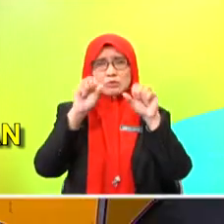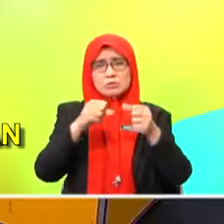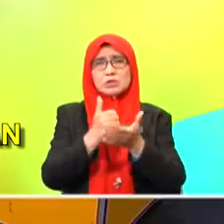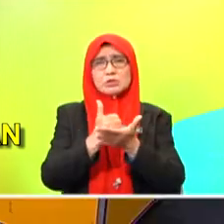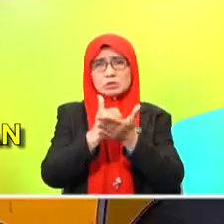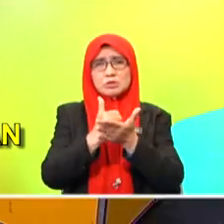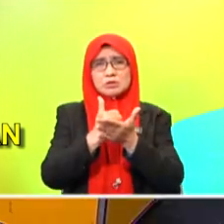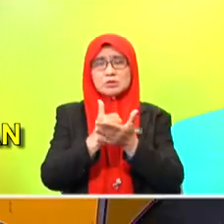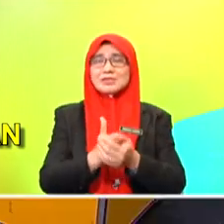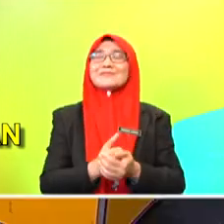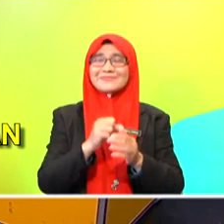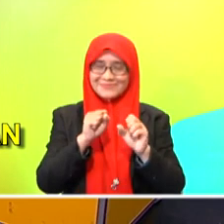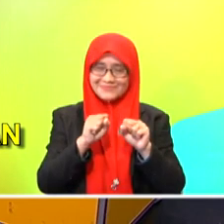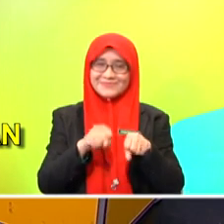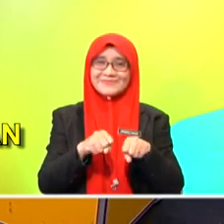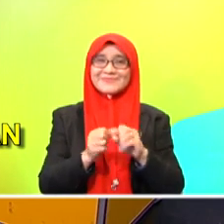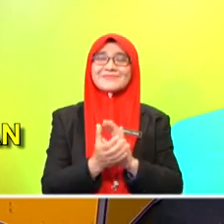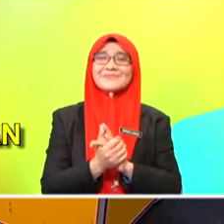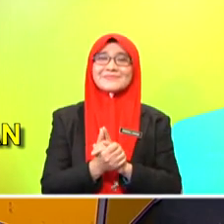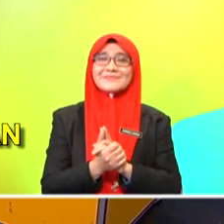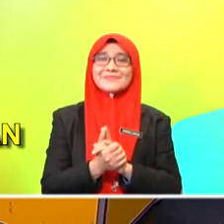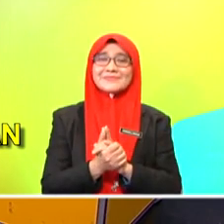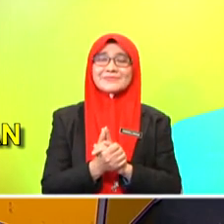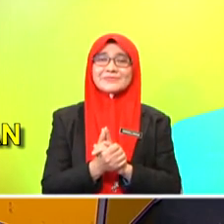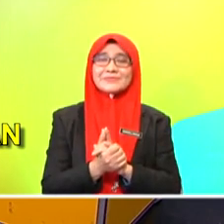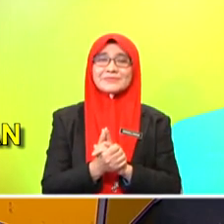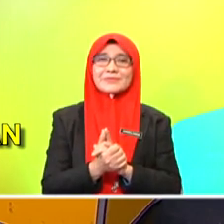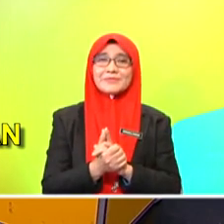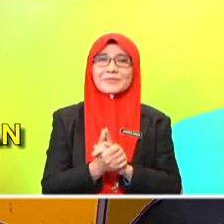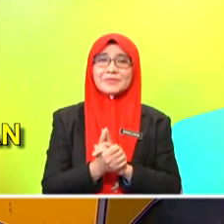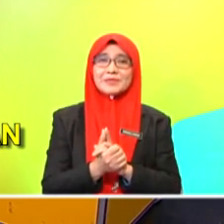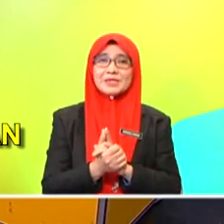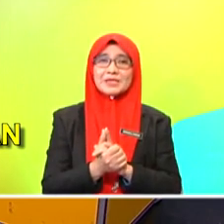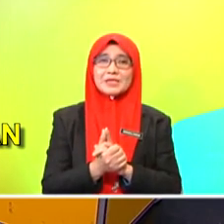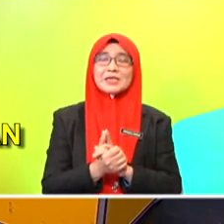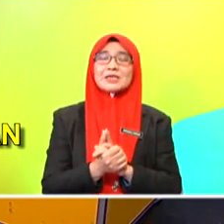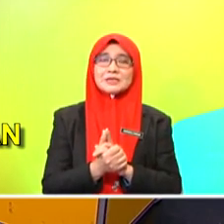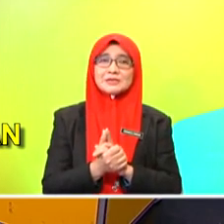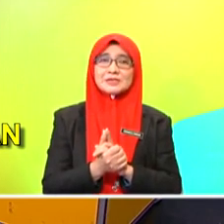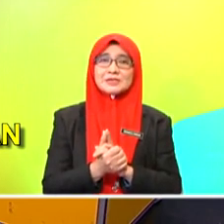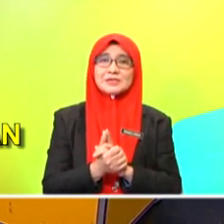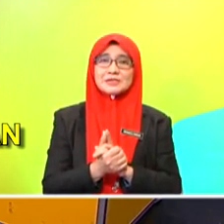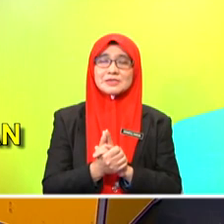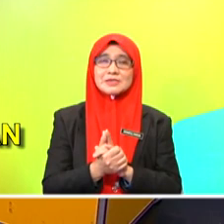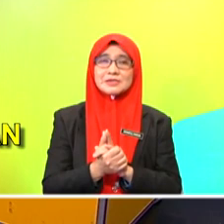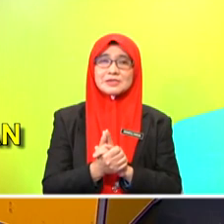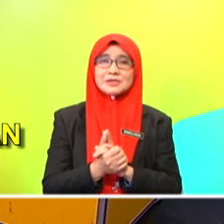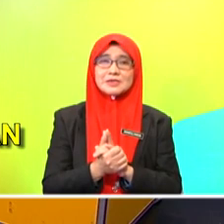depan? Boleh. Okey. So yang ni tadi kita buat melahirkan anak ya cikgu. Okey, sekejap ya.